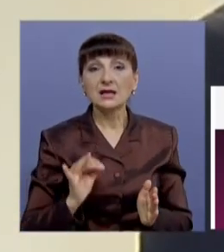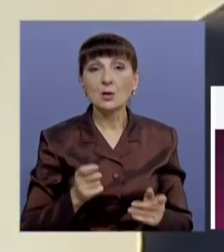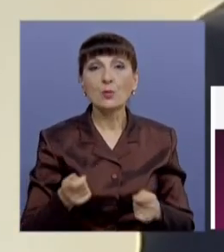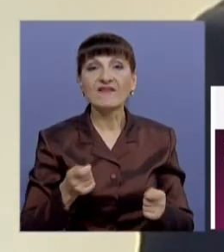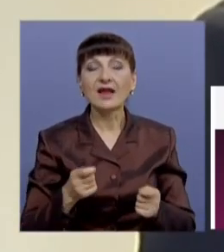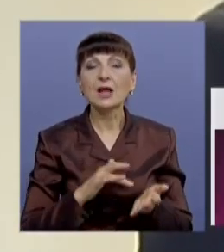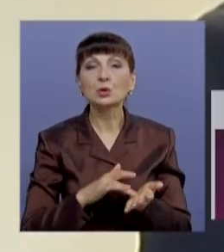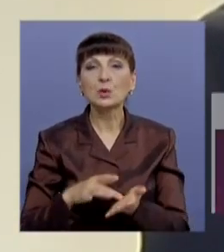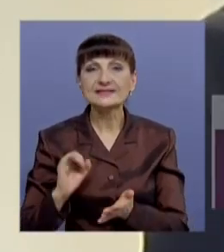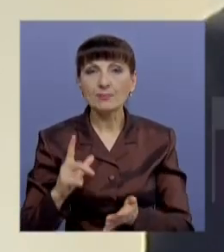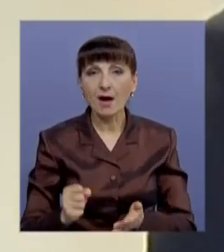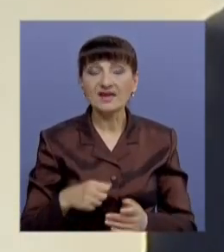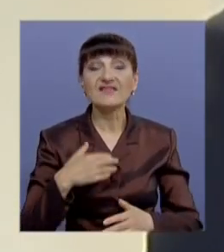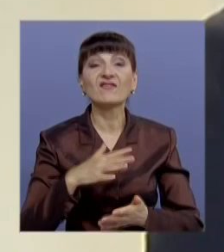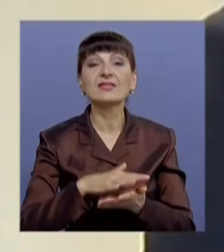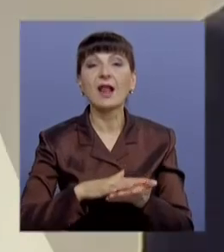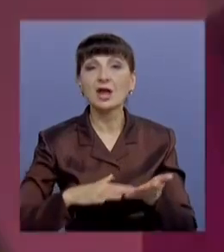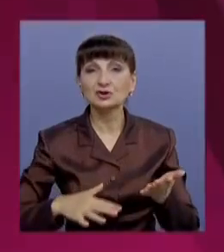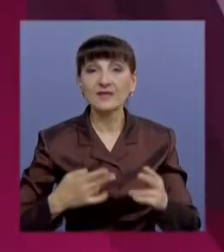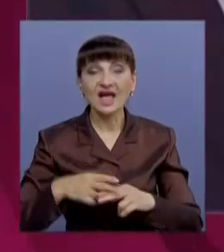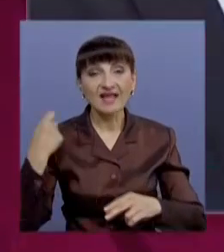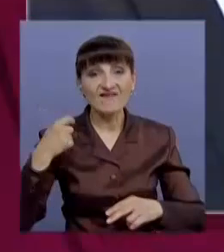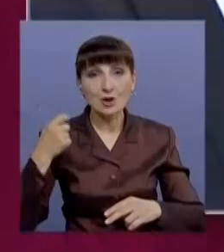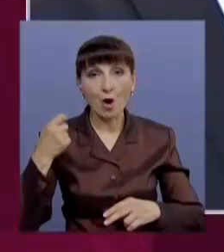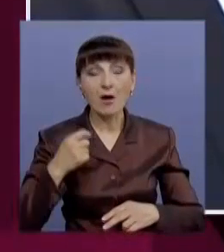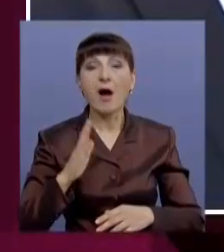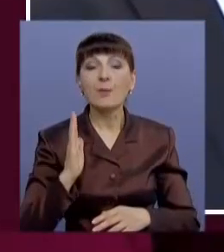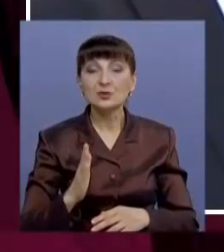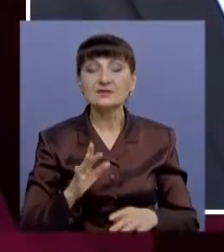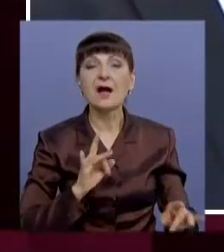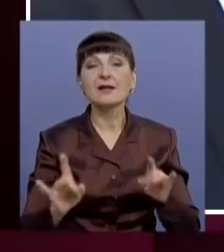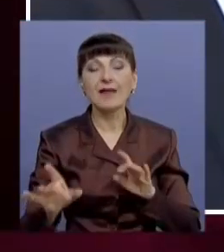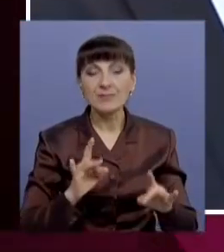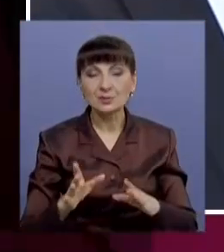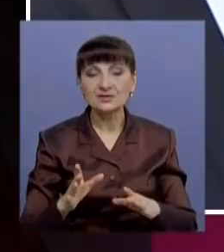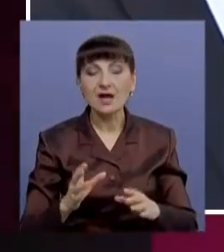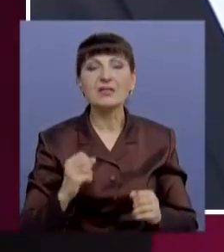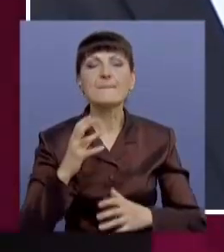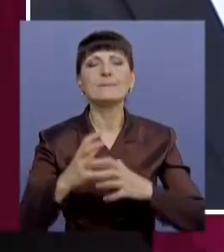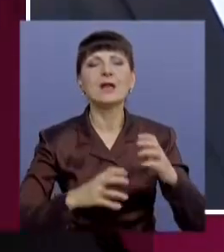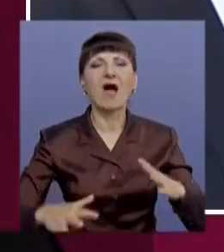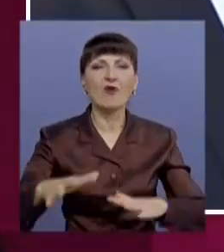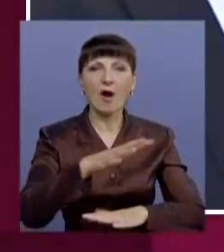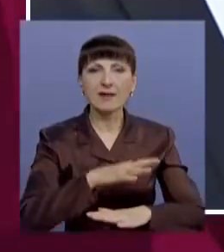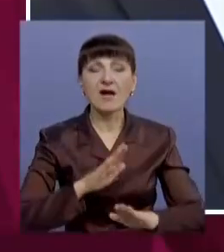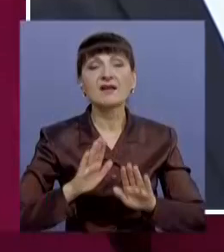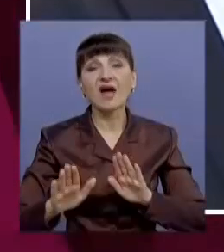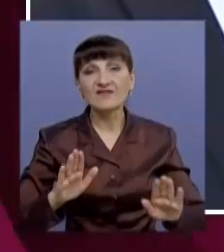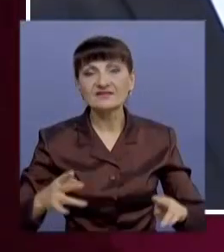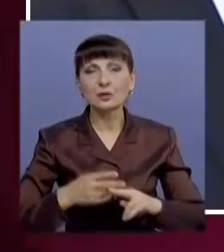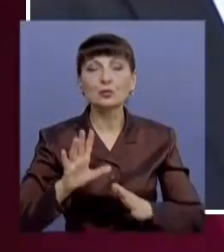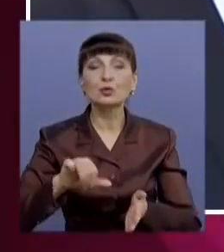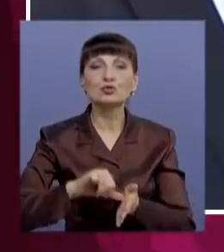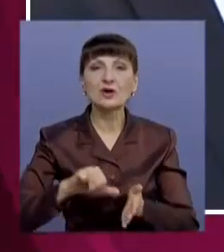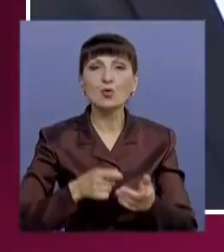управлению туризма. И в дальнейшем данное видео будет рекламироваться на мировой арене. На выставке, в которых